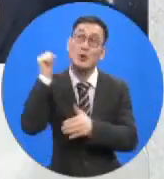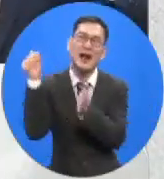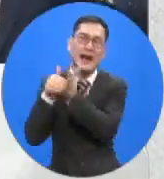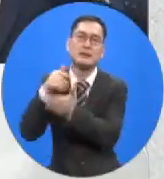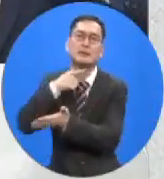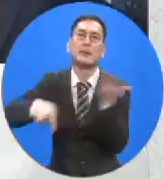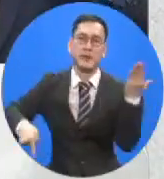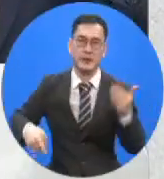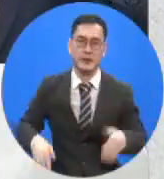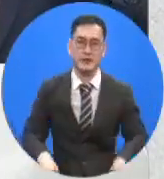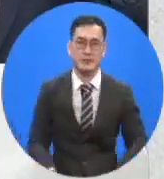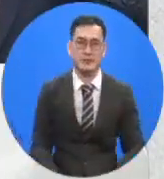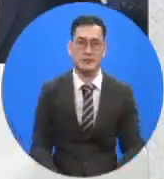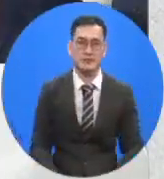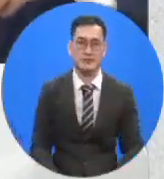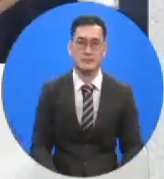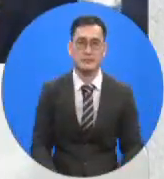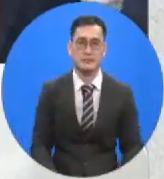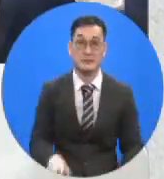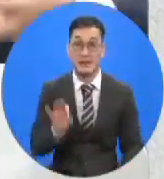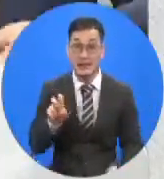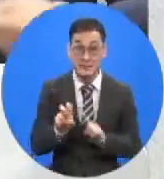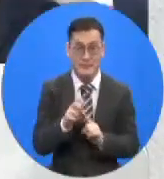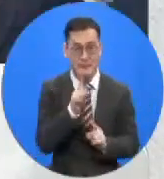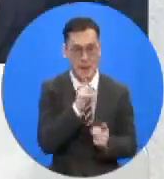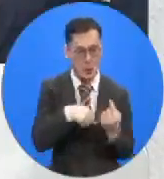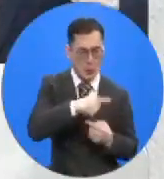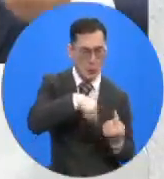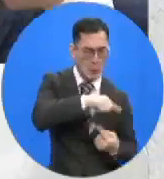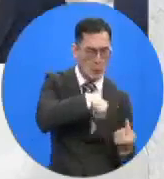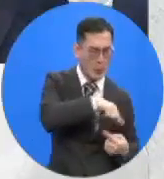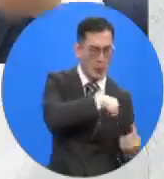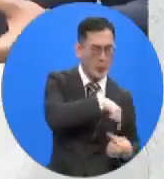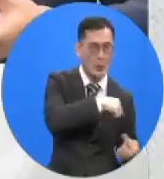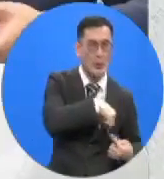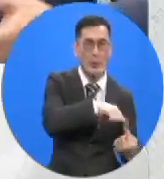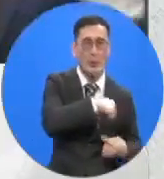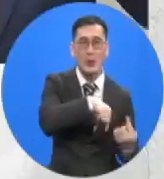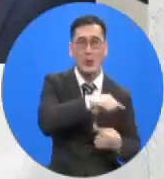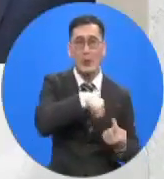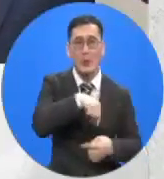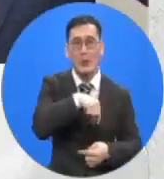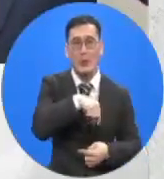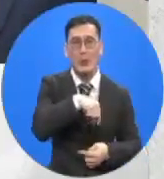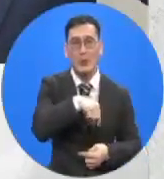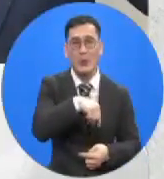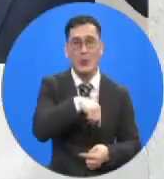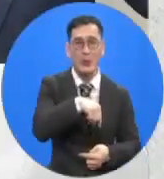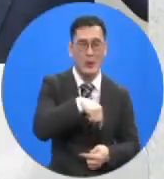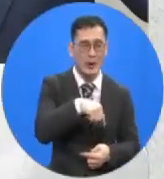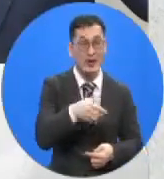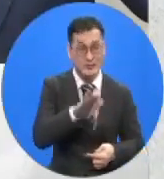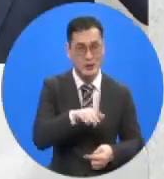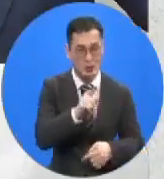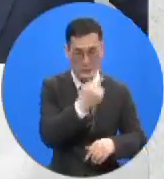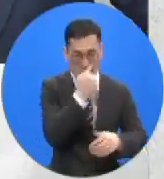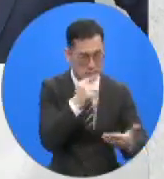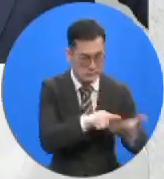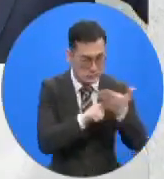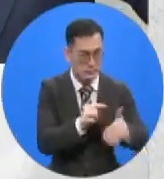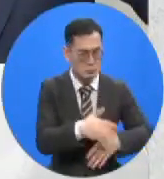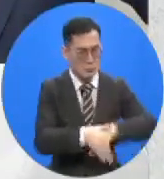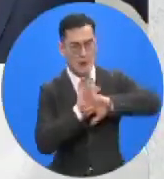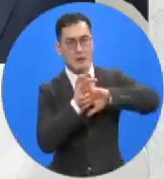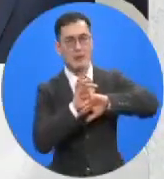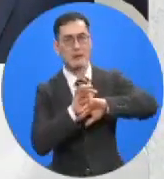자기 뭐 거짓말을 의도적으로 하진 않더라도 자기가 그걸 인정하고 유죄가 되면 대통령 선거에까지 영향을 미치게 되고